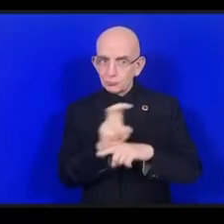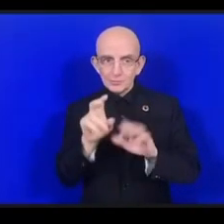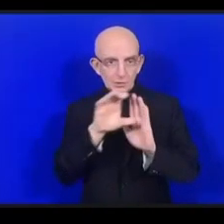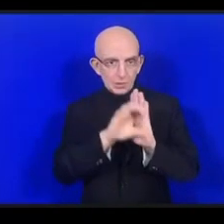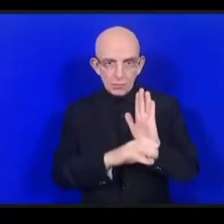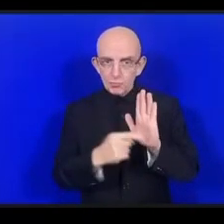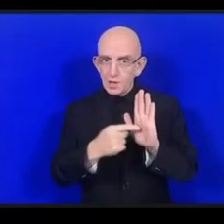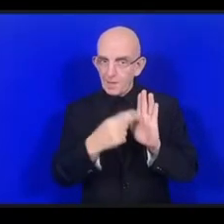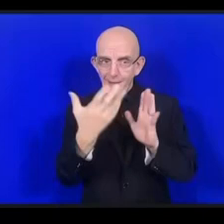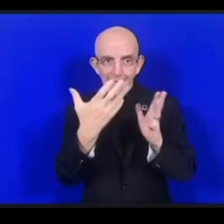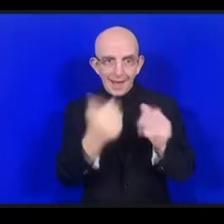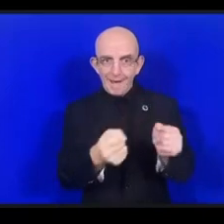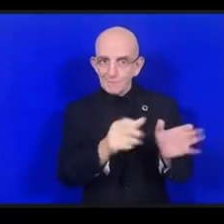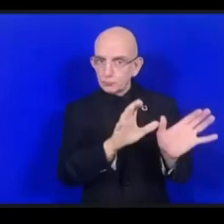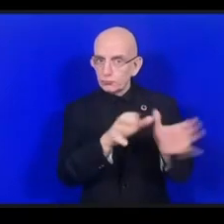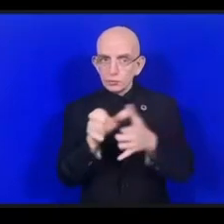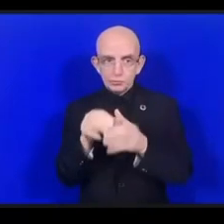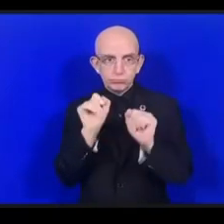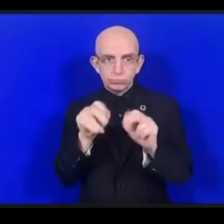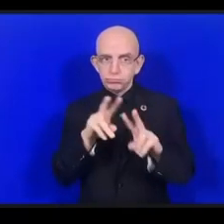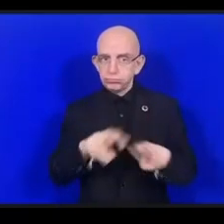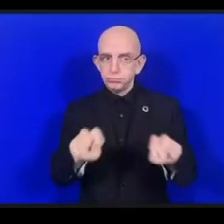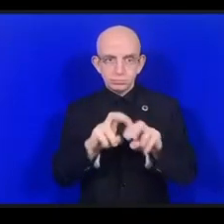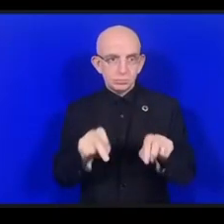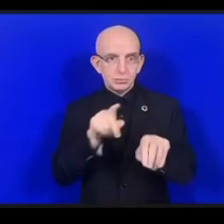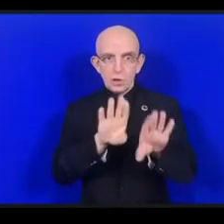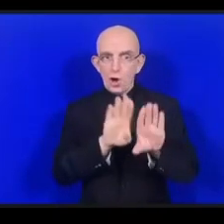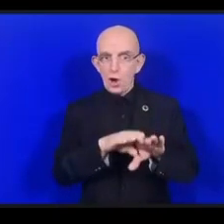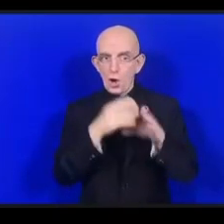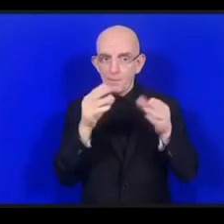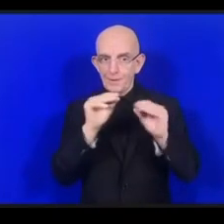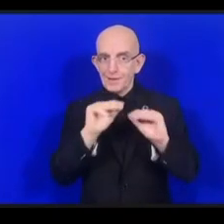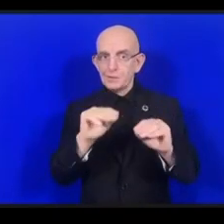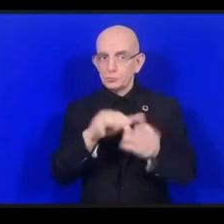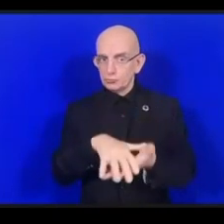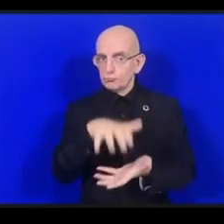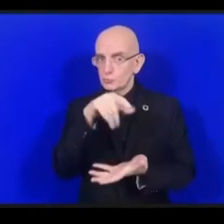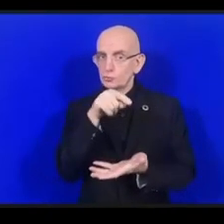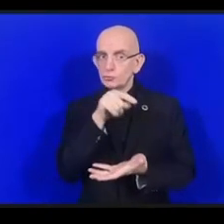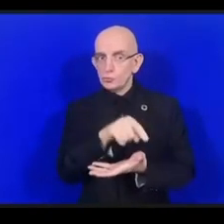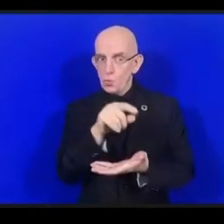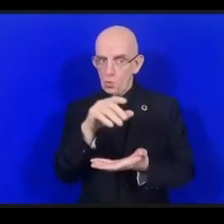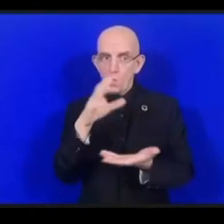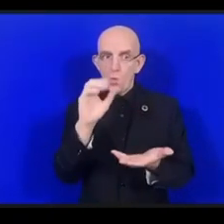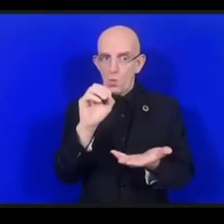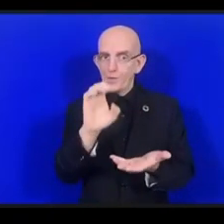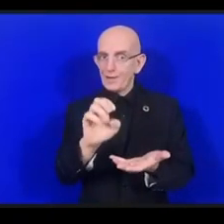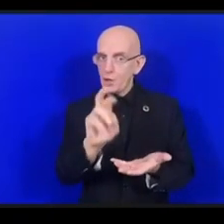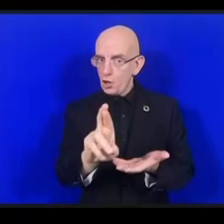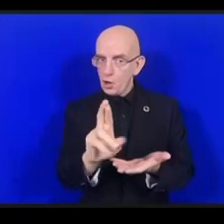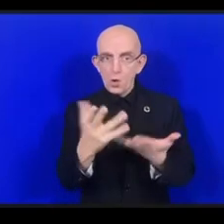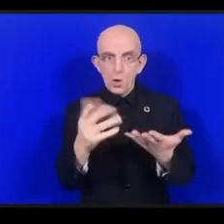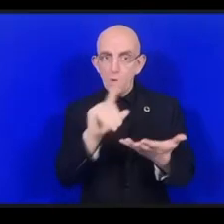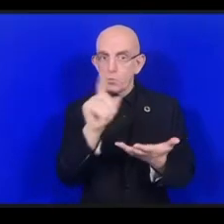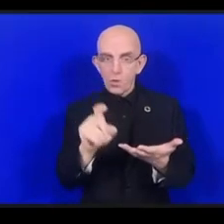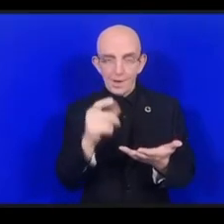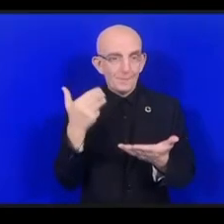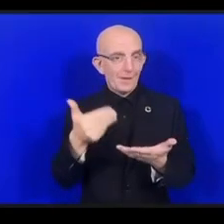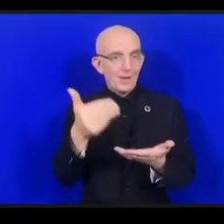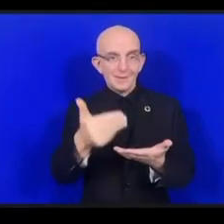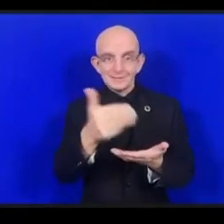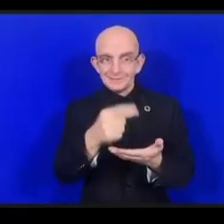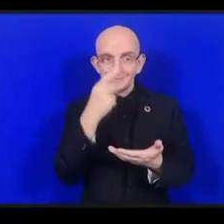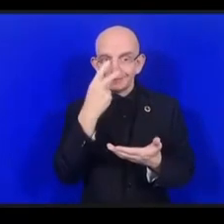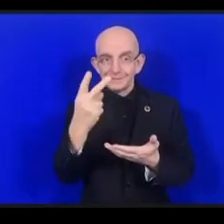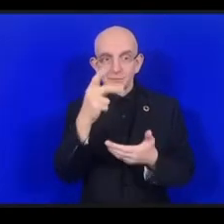工作了，请一定要开放这个教育资源，因为很多人在打造这方面的课程的时候，就变成了商业的产